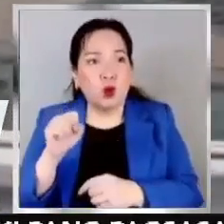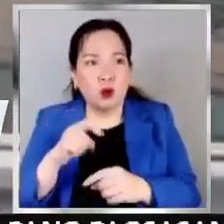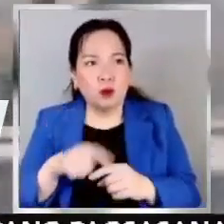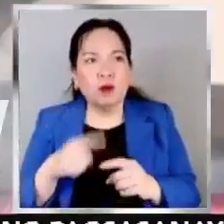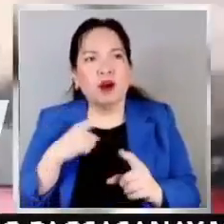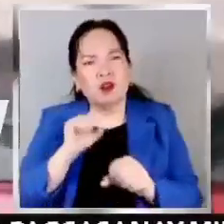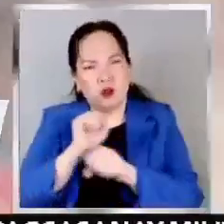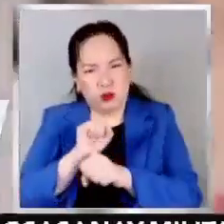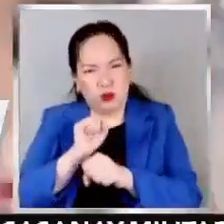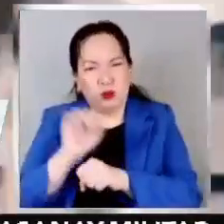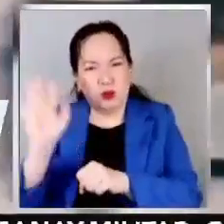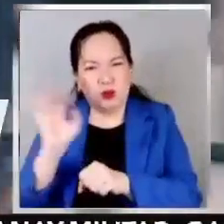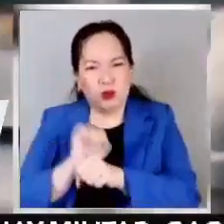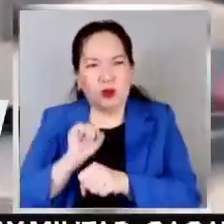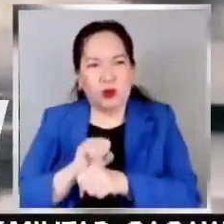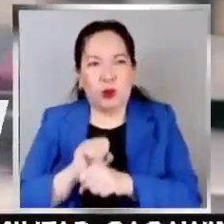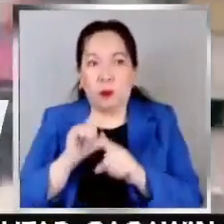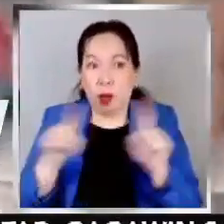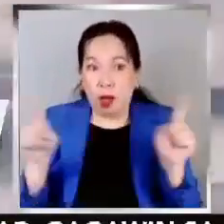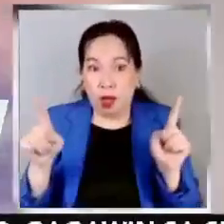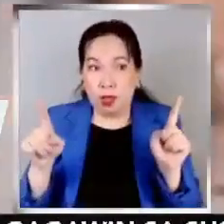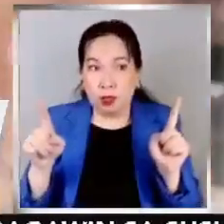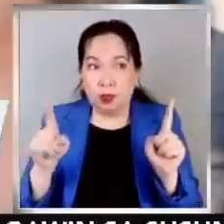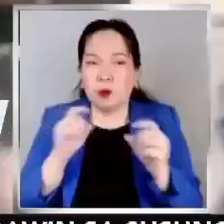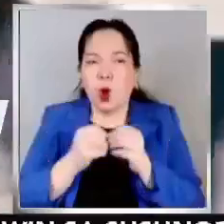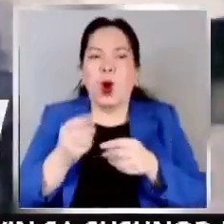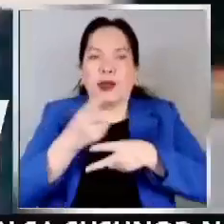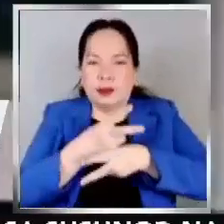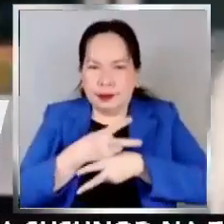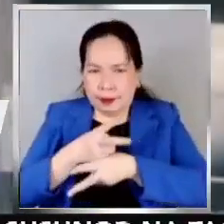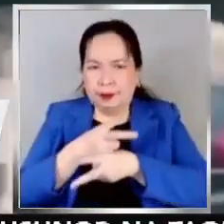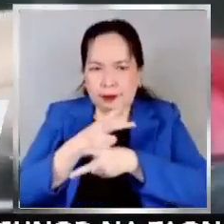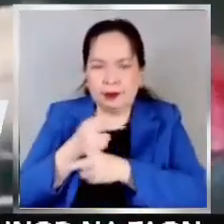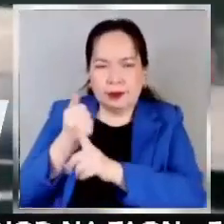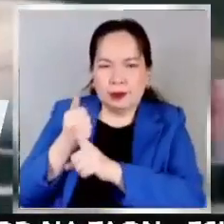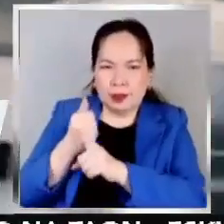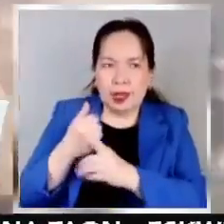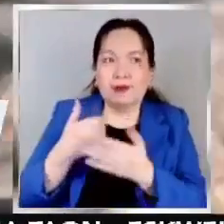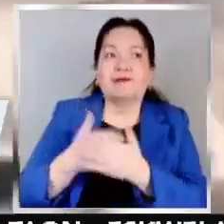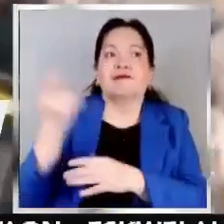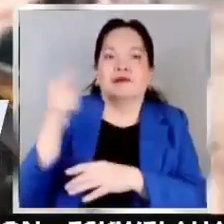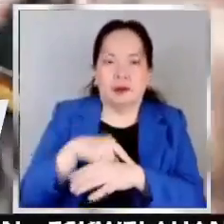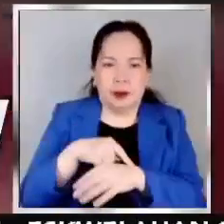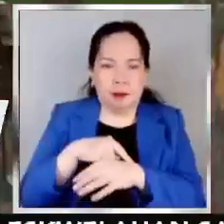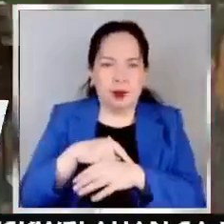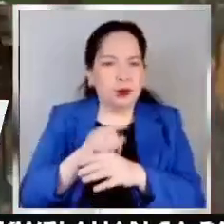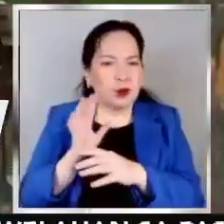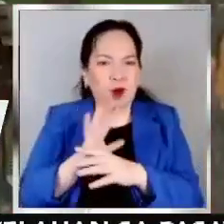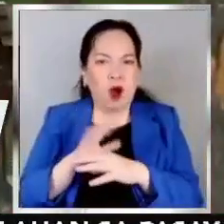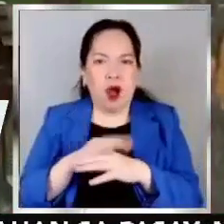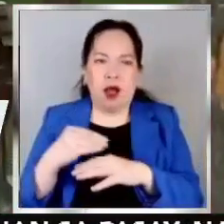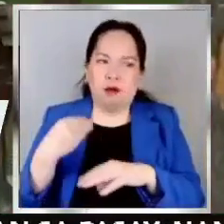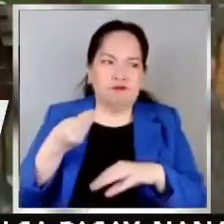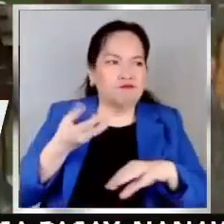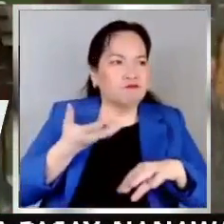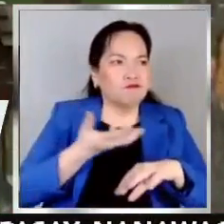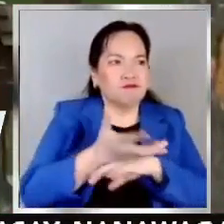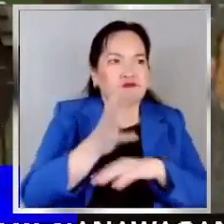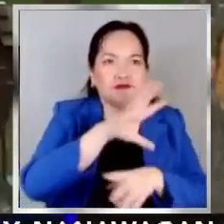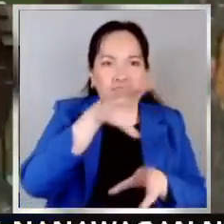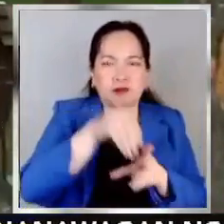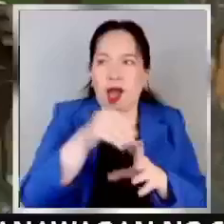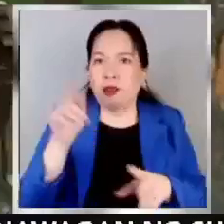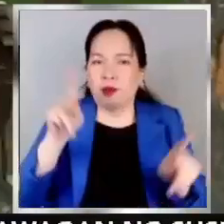yon. Pero magiging mas maigat na daw sila sa susunod para hindi makadamay ng ibang tao. Para sa GMA Integrated